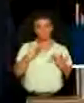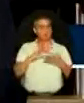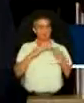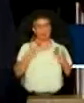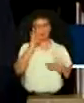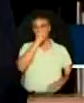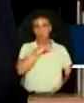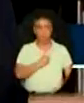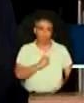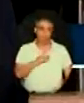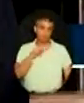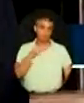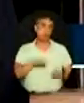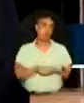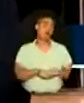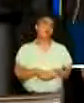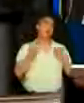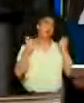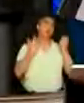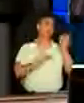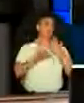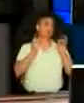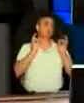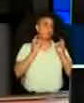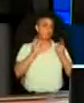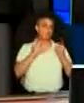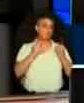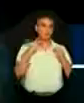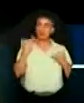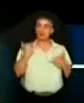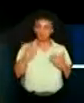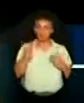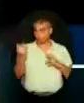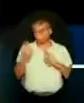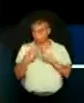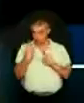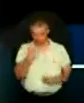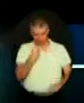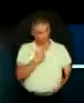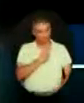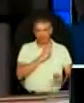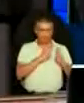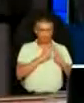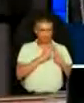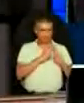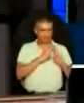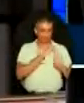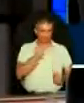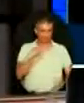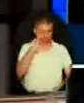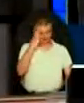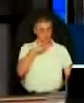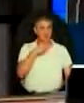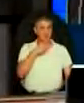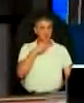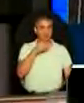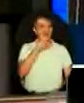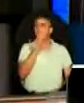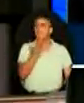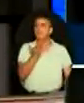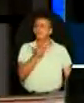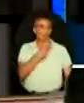עם אובמה, שהוא החריב את היחסים המיוחדים. אז הוא ייפגש איתו עכשיו. תן לי לסיים, לא ייפגש איתו. תן לי, קיטל, אני מבין שאתה... אוקיי, דבר,